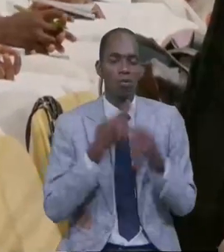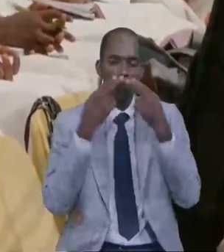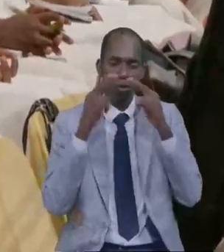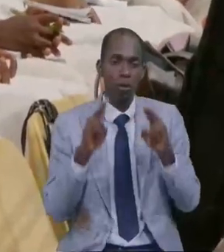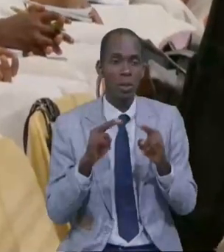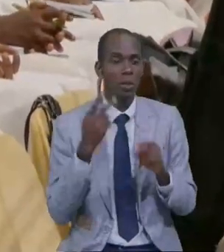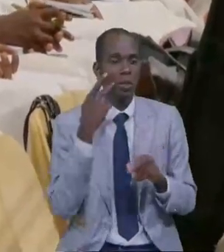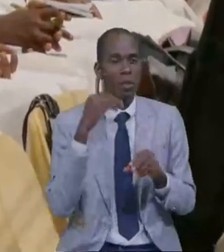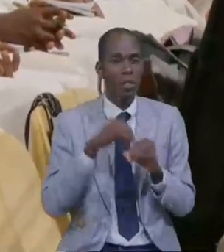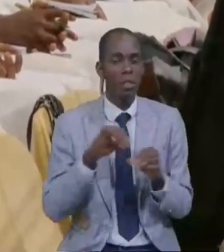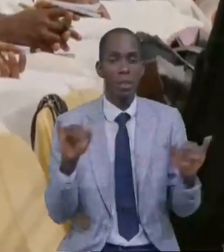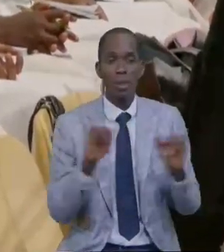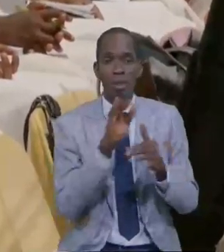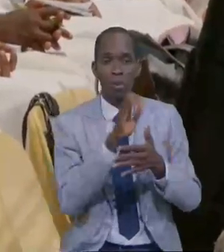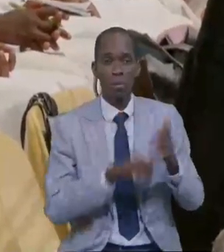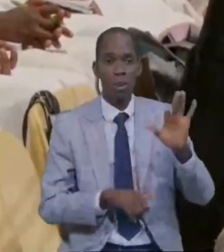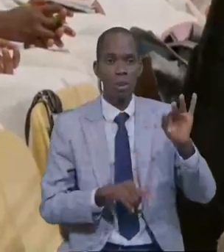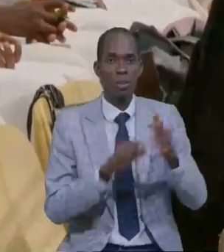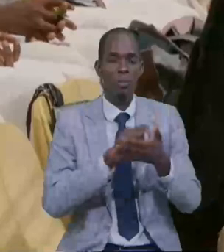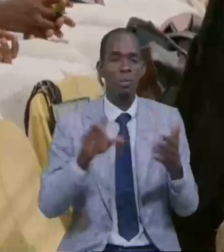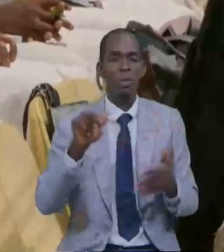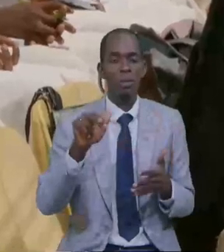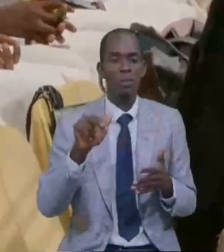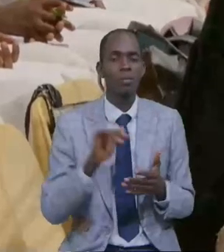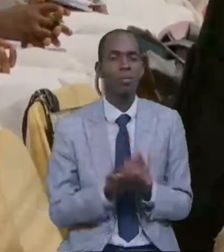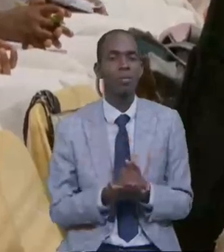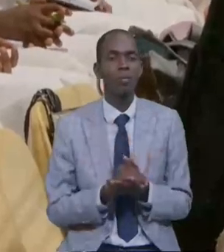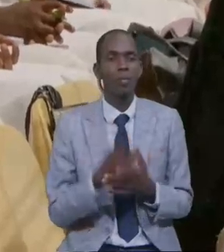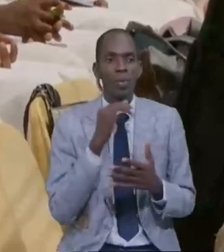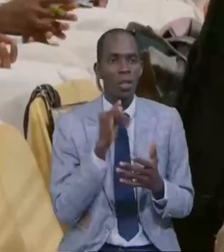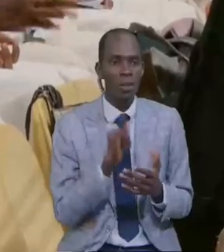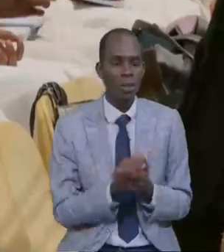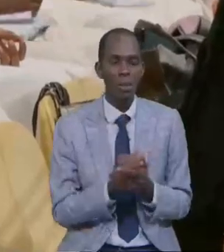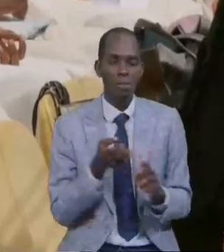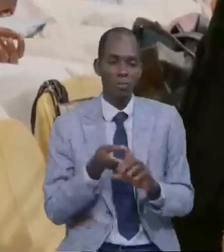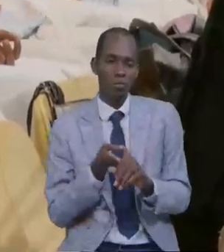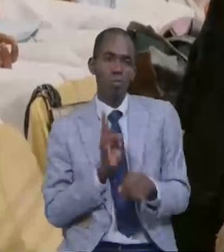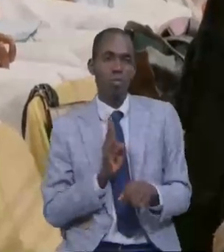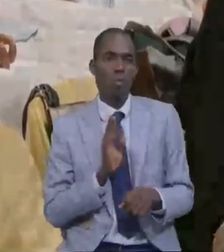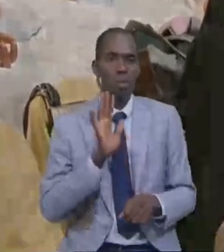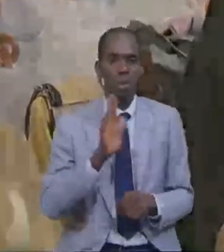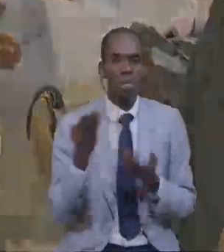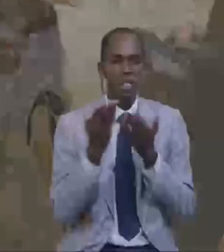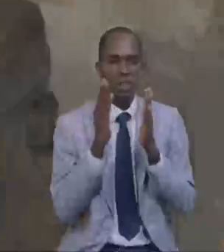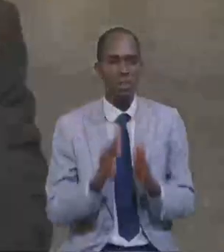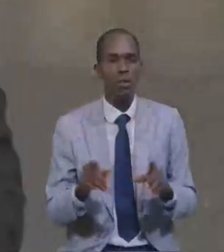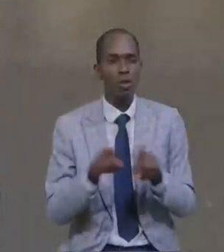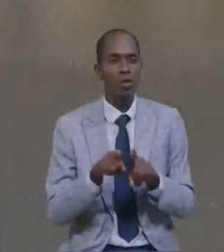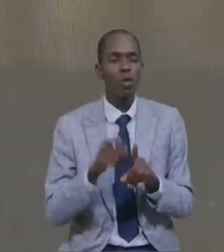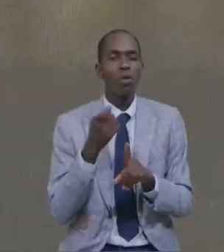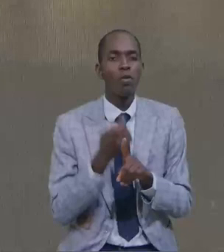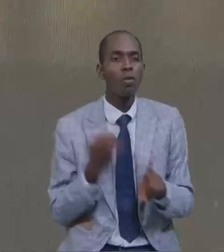garde ton serviteur des péchés présomptueux, qui n'est pas domination sur moi.